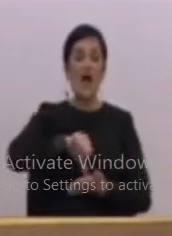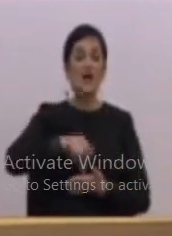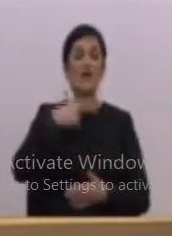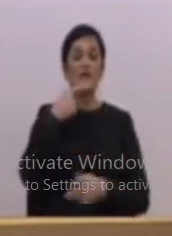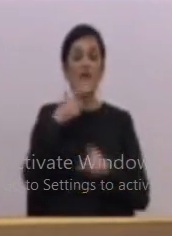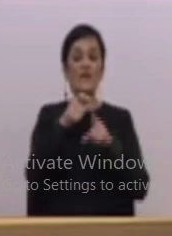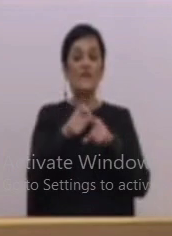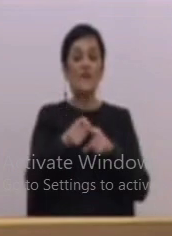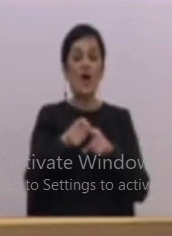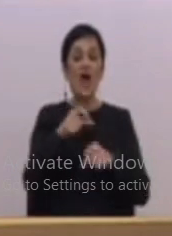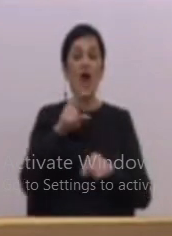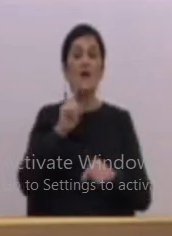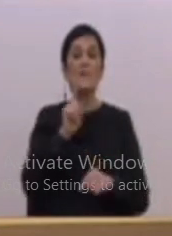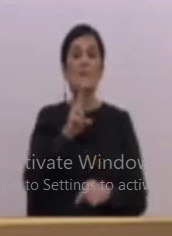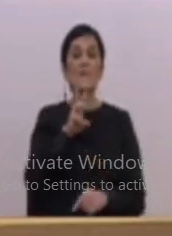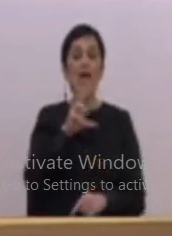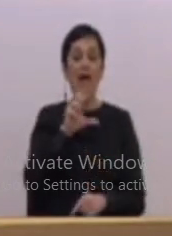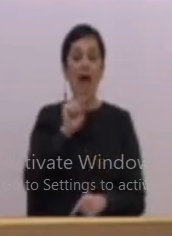ვარ